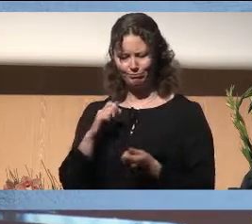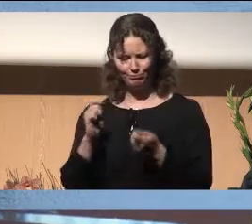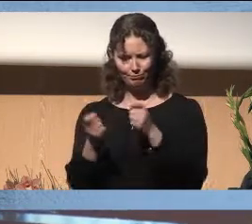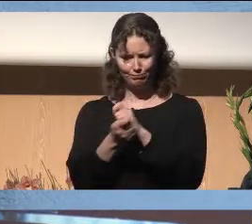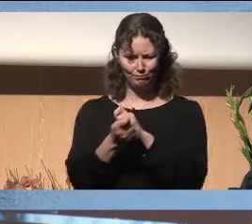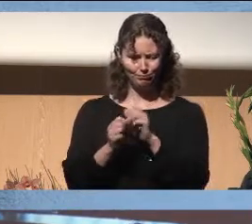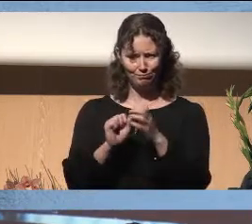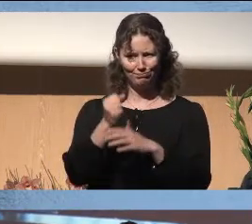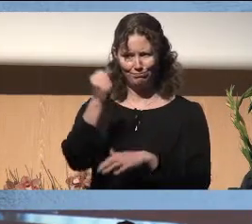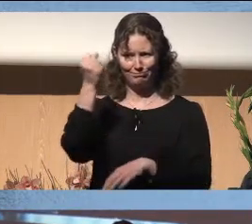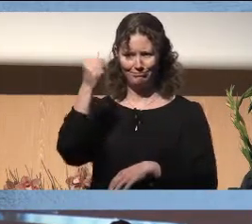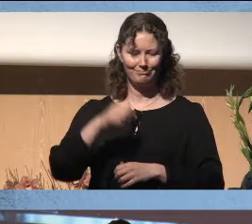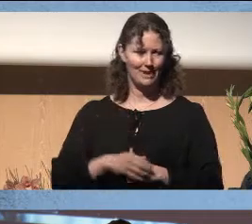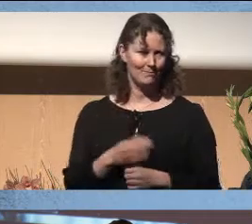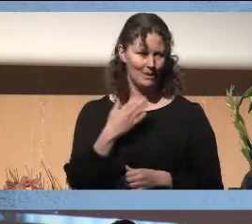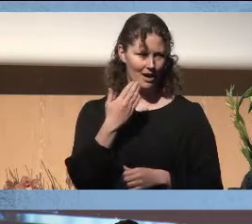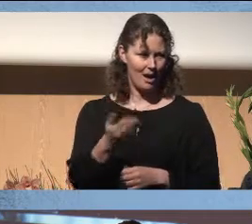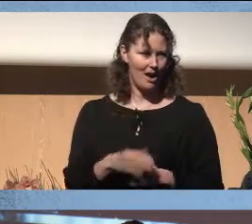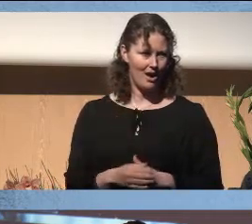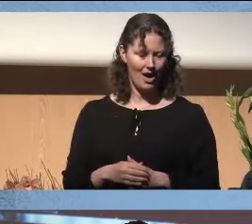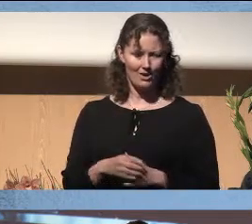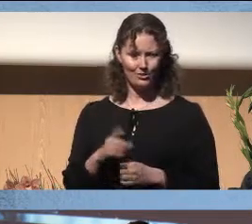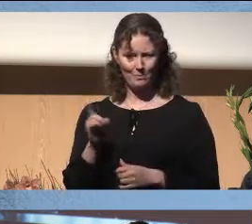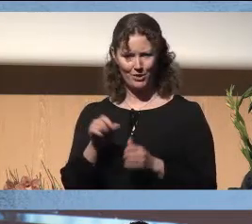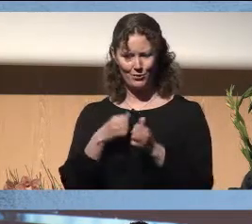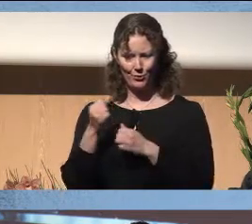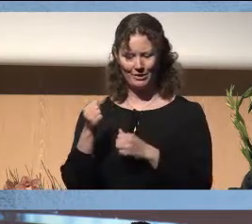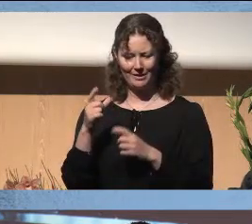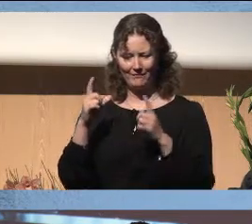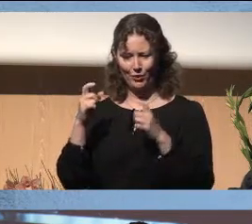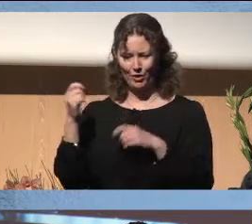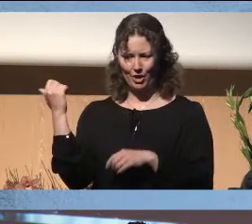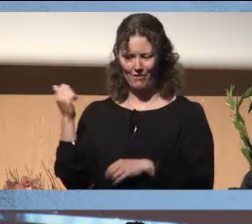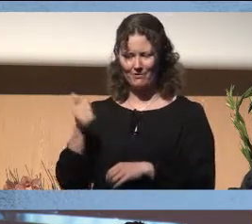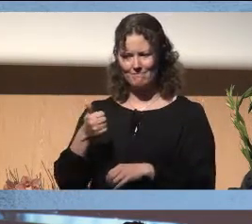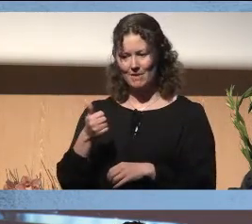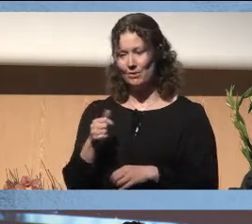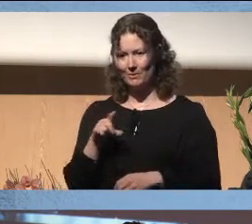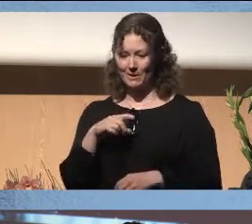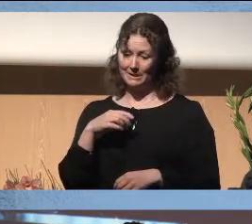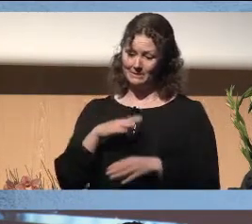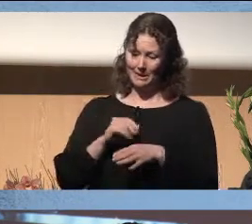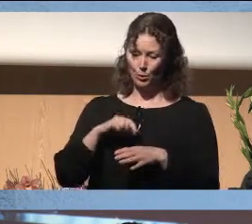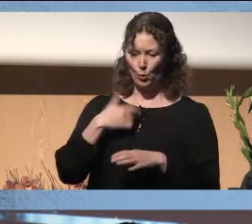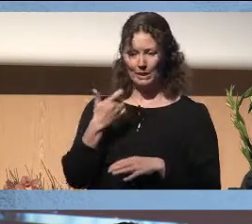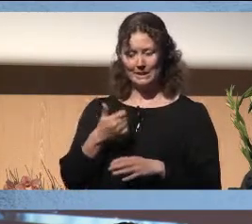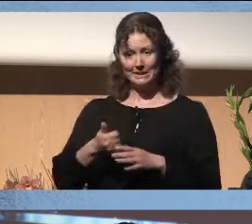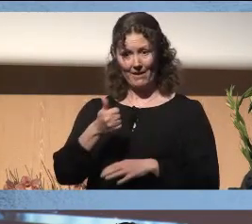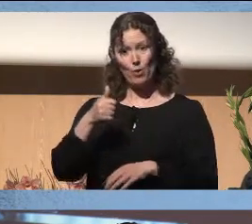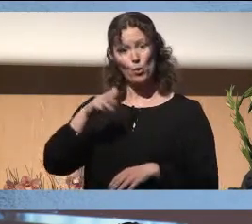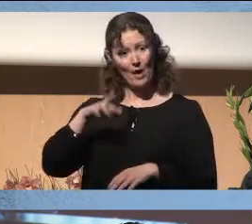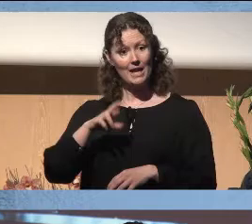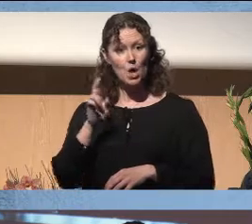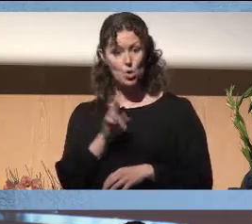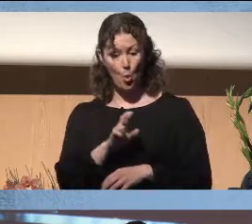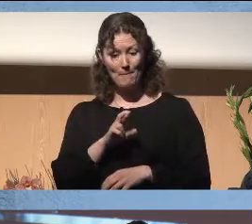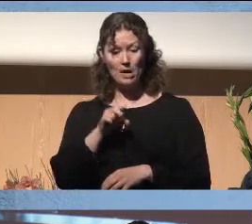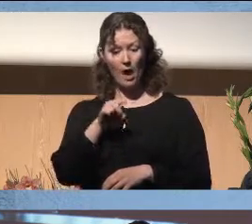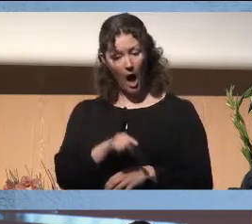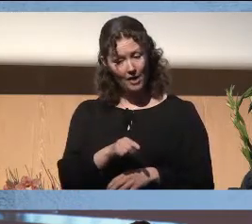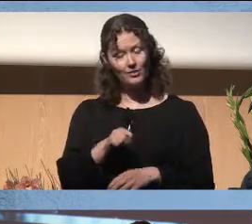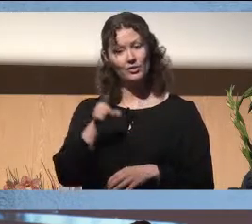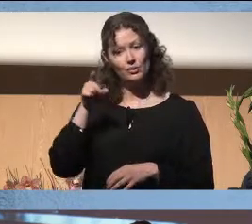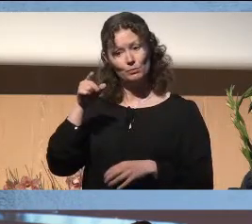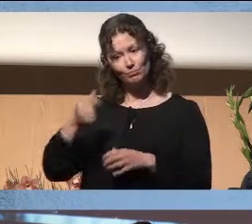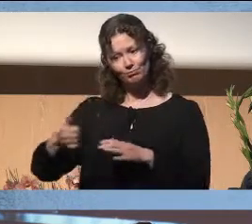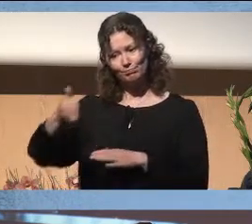ens. Yeah. Till fotografen. Till att vara Sveriges bästa unga chef. Och nu är det Robert som bygger människor